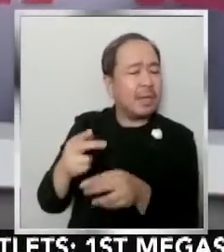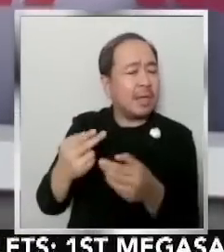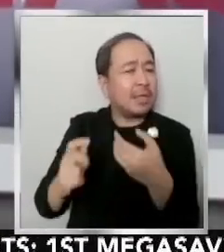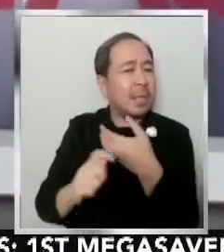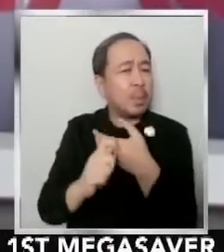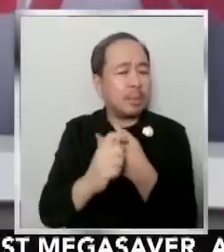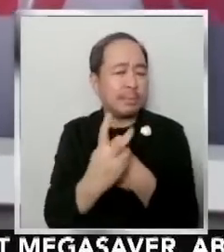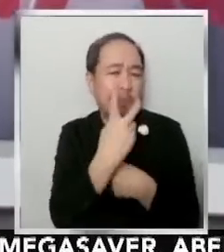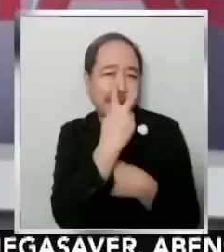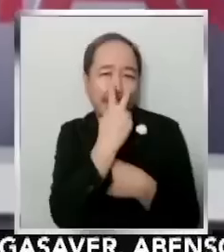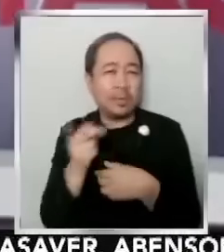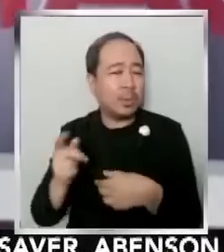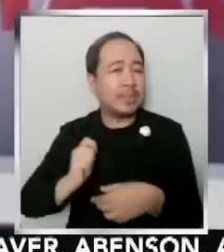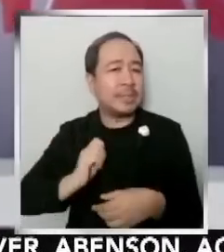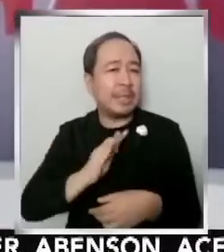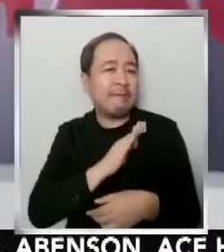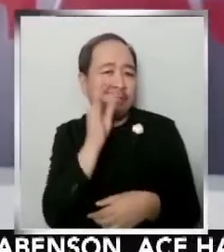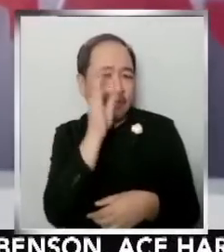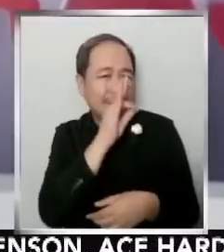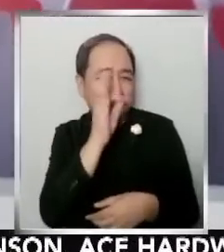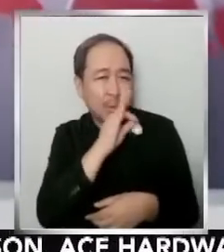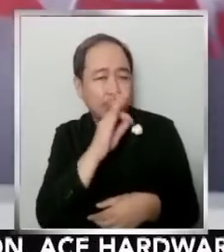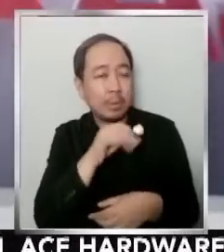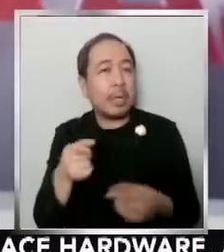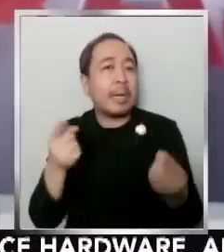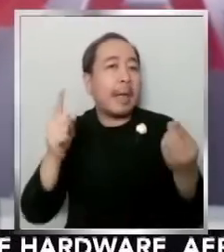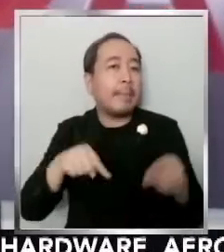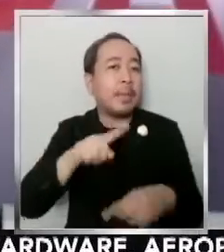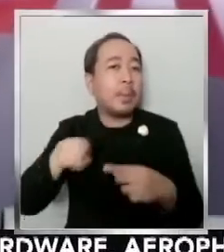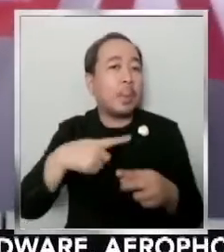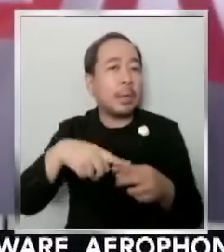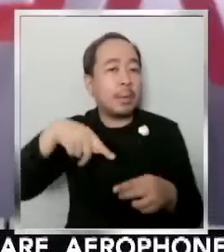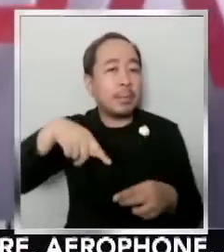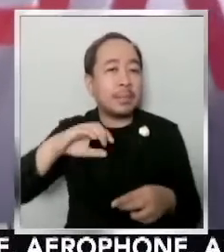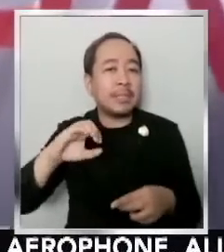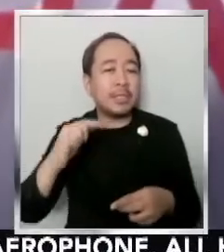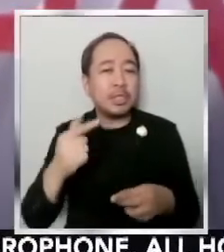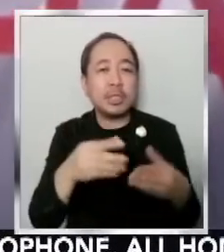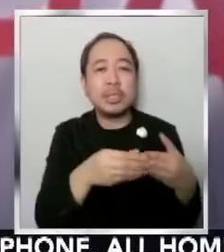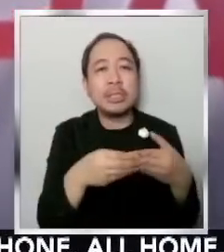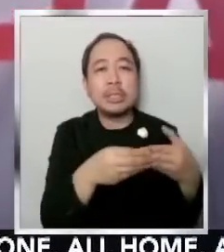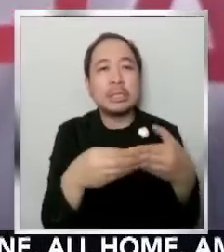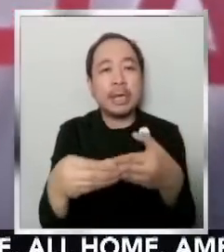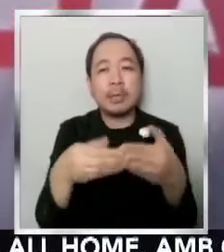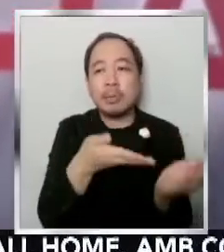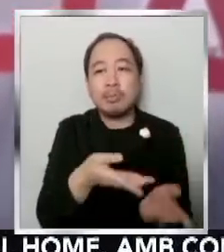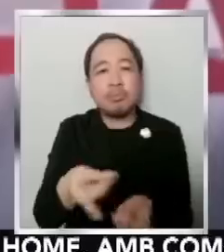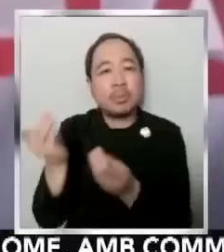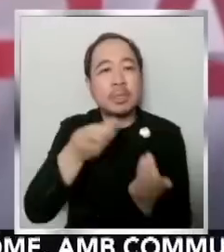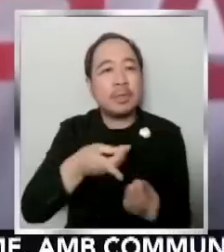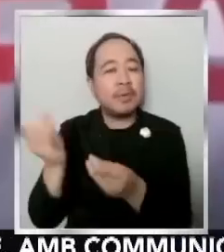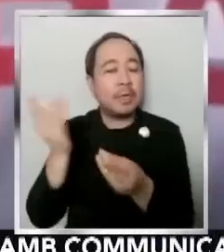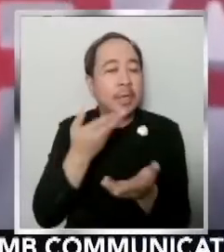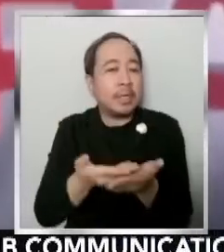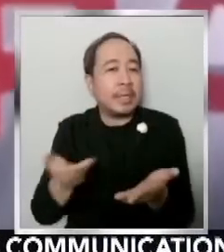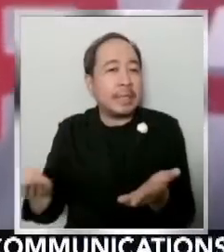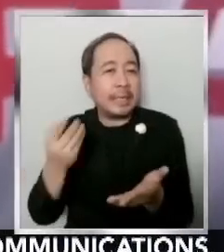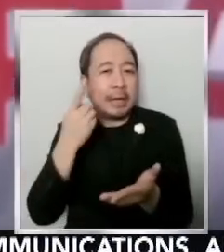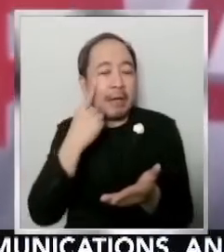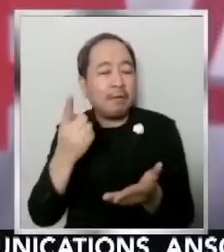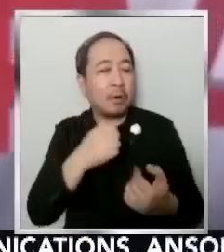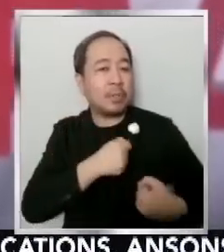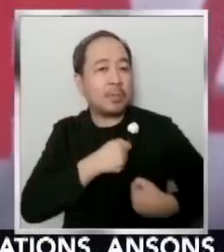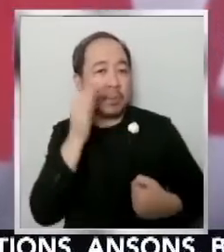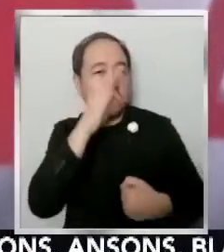panibagong pangaharas na yan habang umaalalay ang PCG sa paghahatid ng mga supply sa mga sundalong Pilipino sa Ayungin